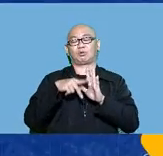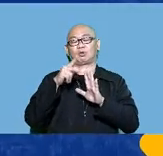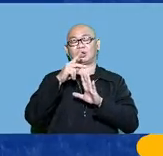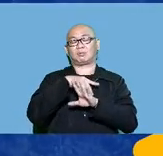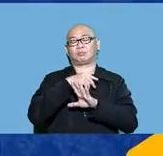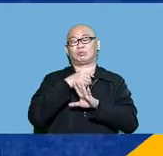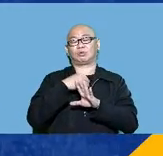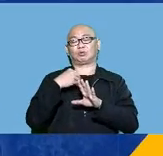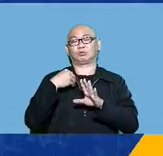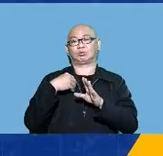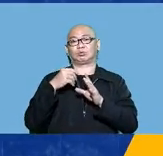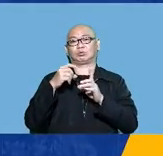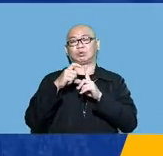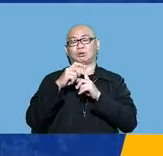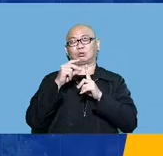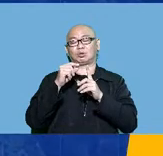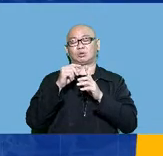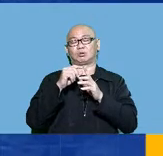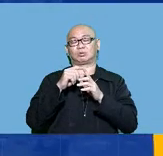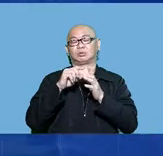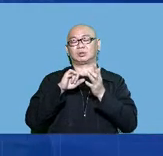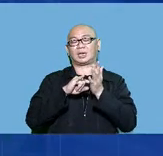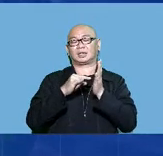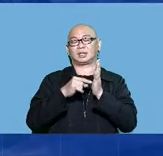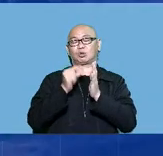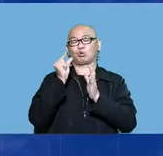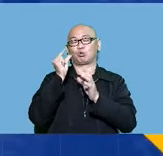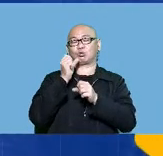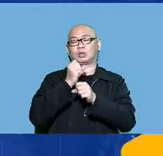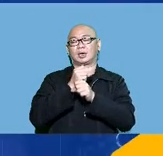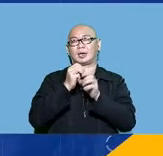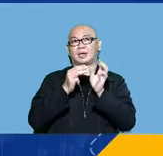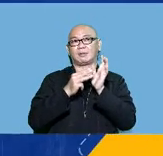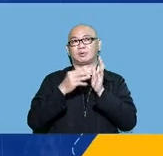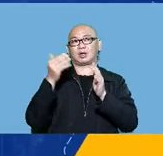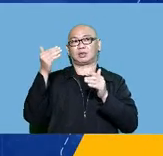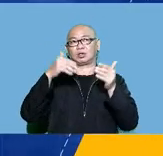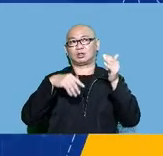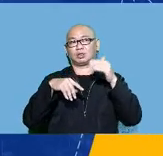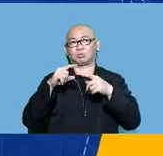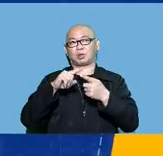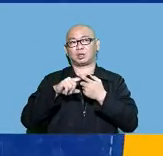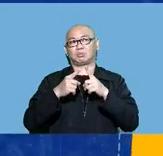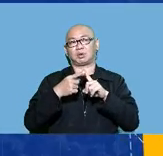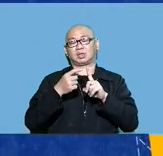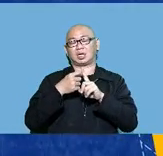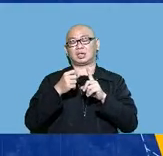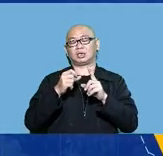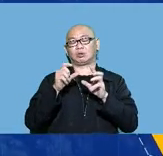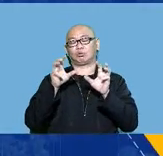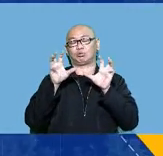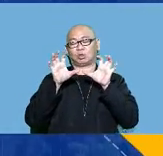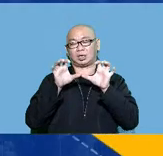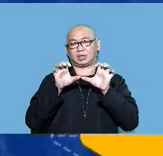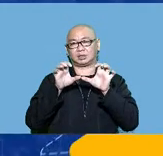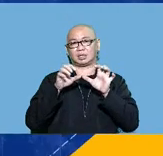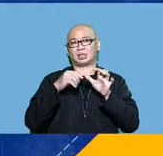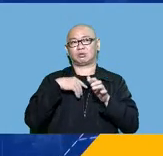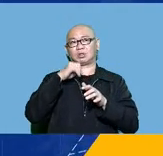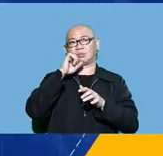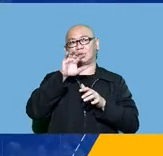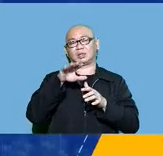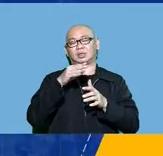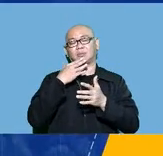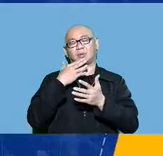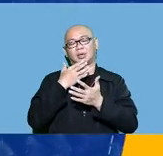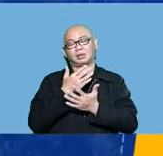Sipil Fakultas Teknik UGM yang dihadiri rekan-rekan dari UNES juga. Saya ucapkan